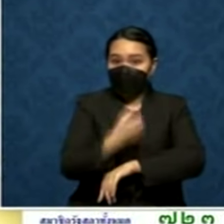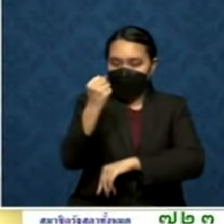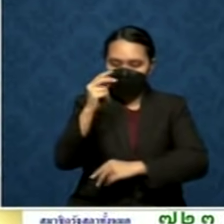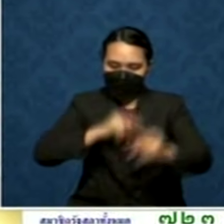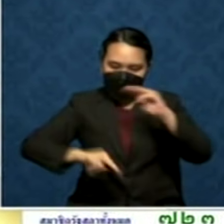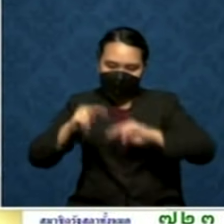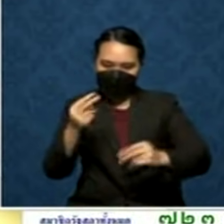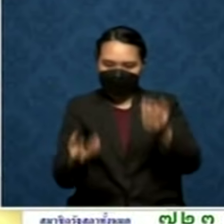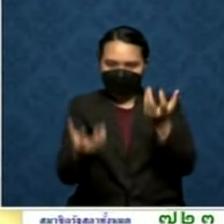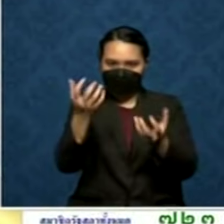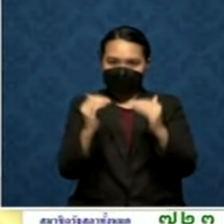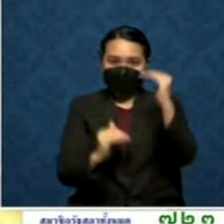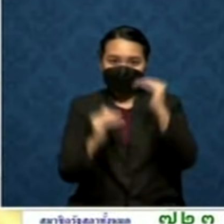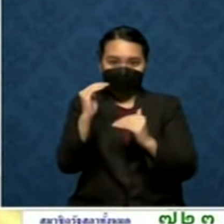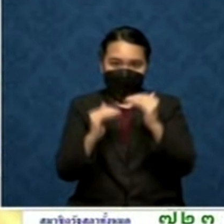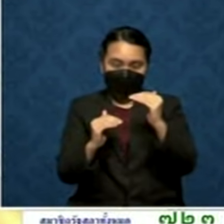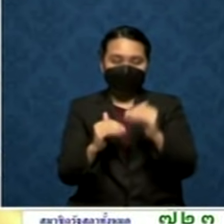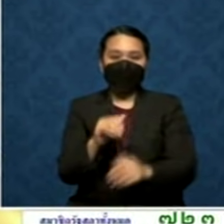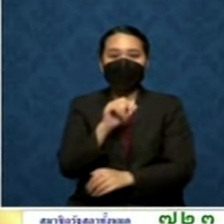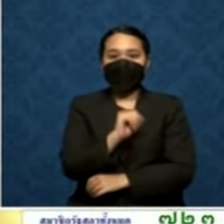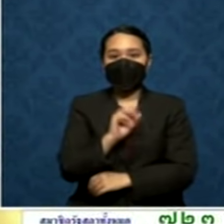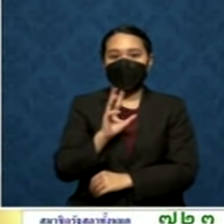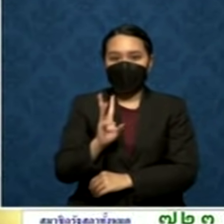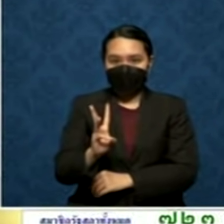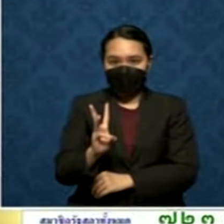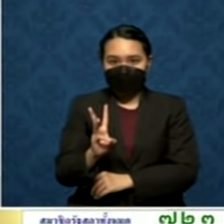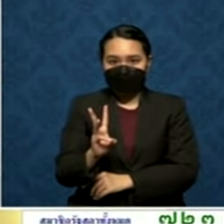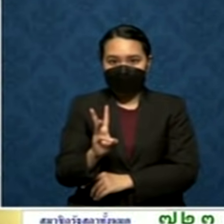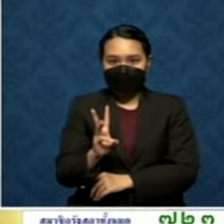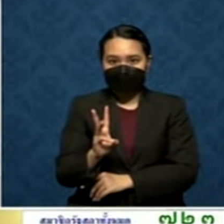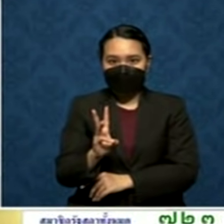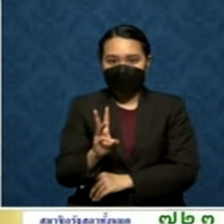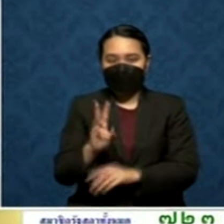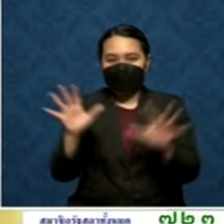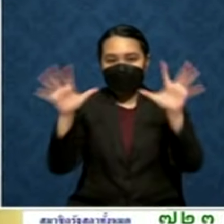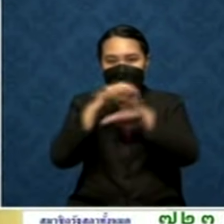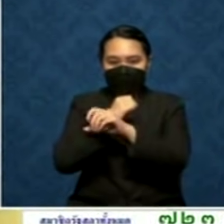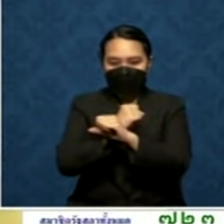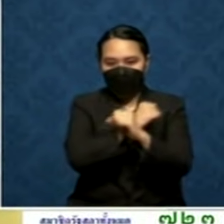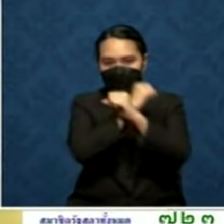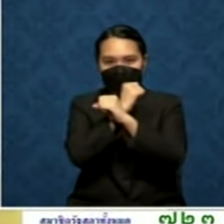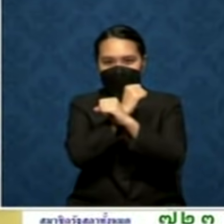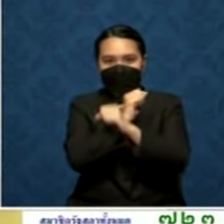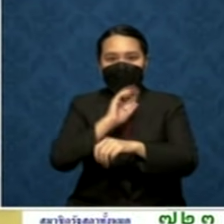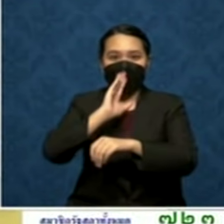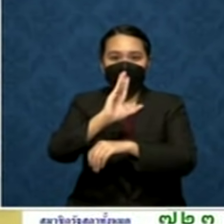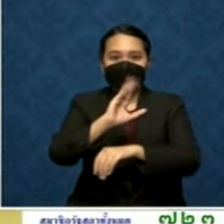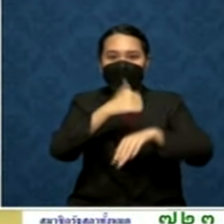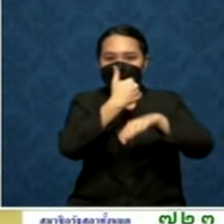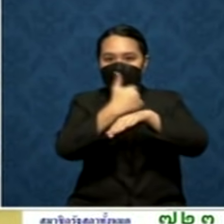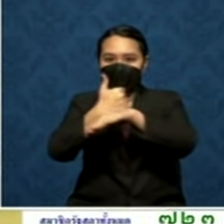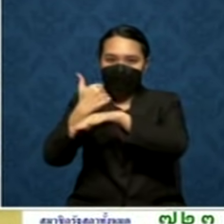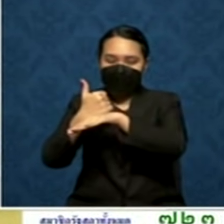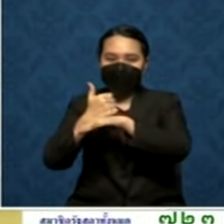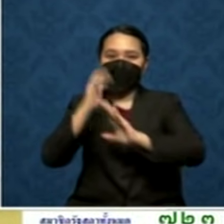ดังนั้นวุฒิสภาจึงเป็นป้อมปราการหนึ่งของชนชั้นนำของระบอบประชาธิปไตยแบบ